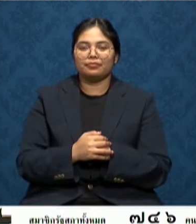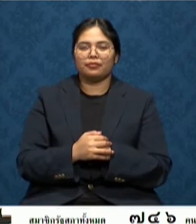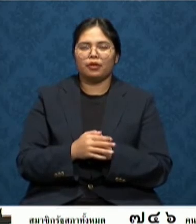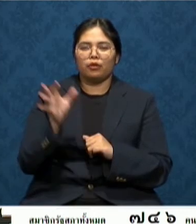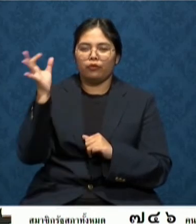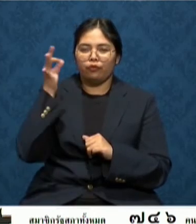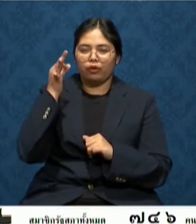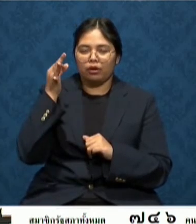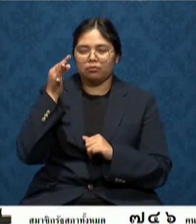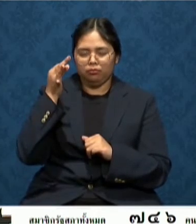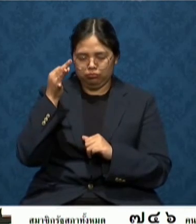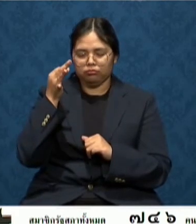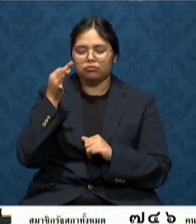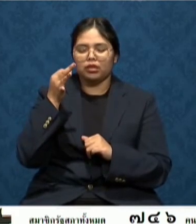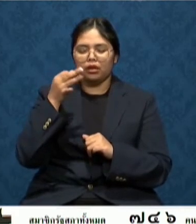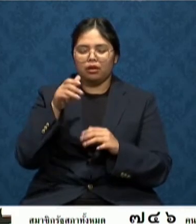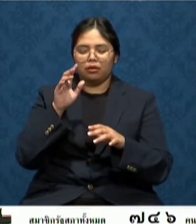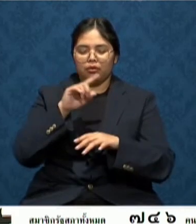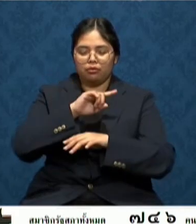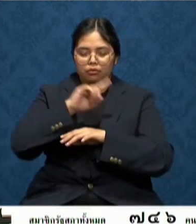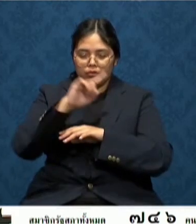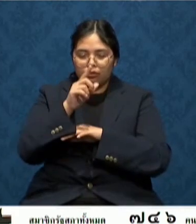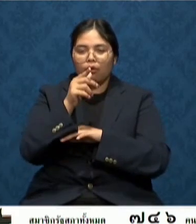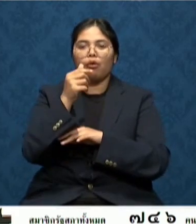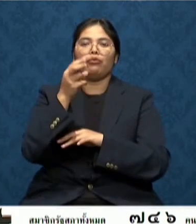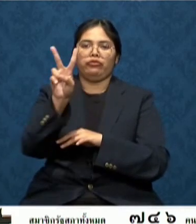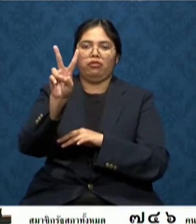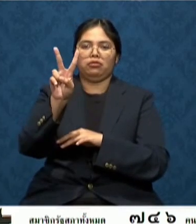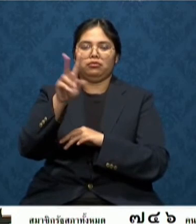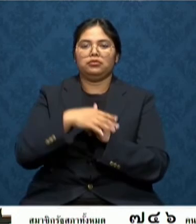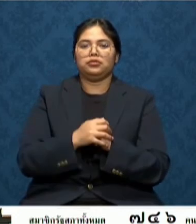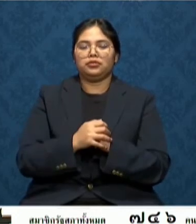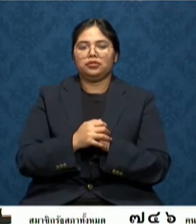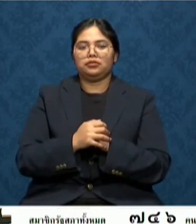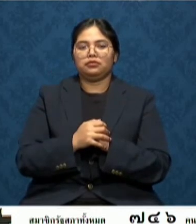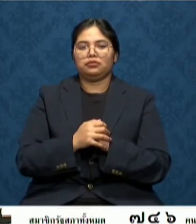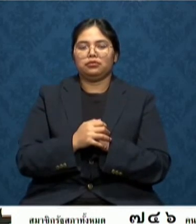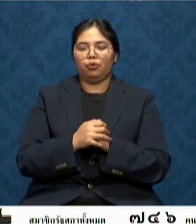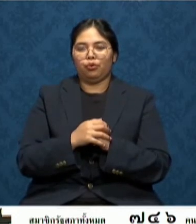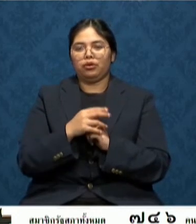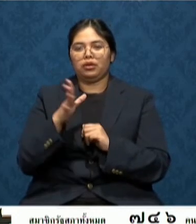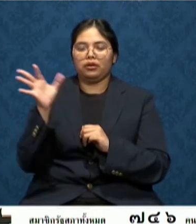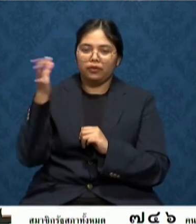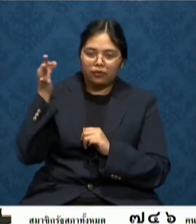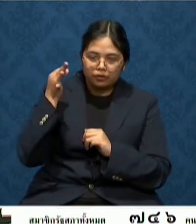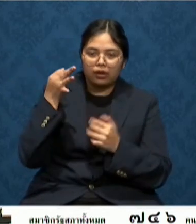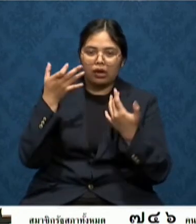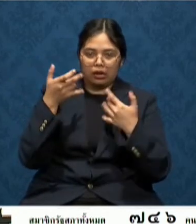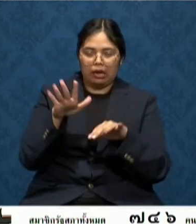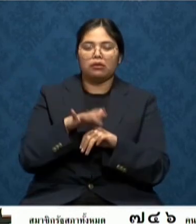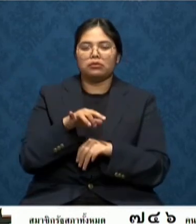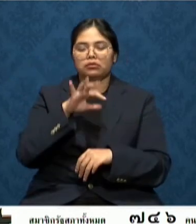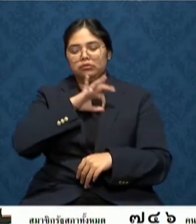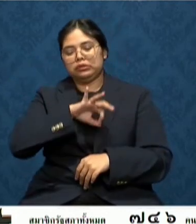ฟงมาก็เกิบ 2 วนเต็แล้วนะครับ2 ทสุดท้ายนี่ก็เป็นอะไรที่ฟงแล้โดหใจต้ยอมรับ